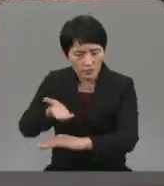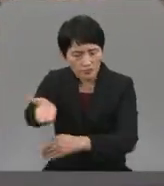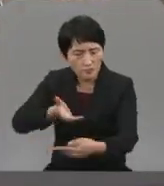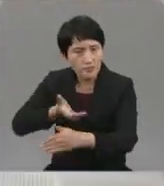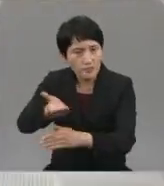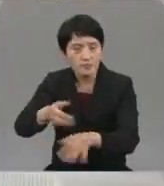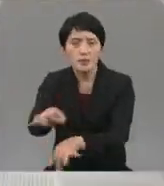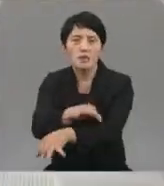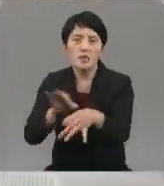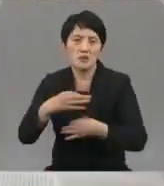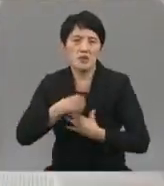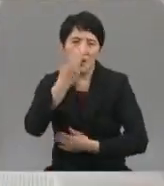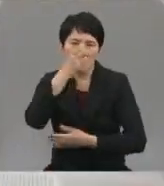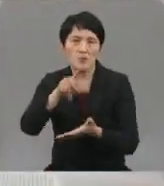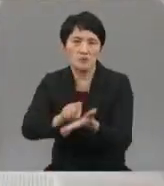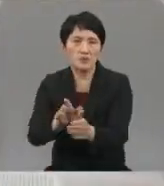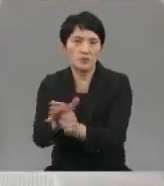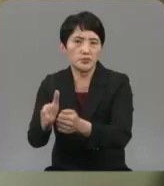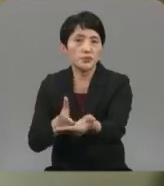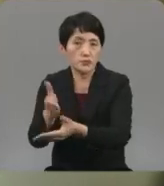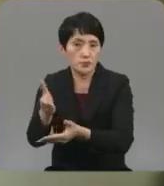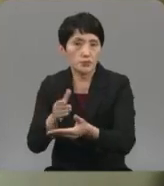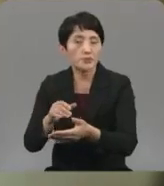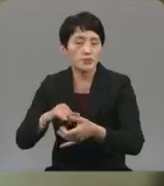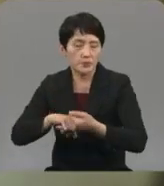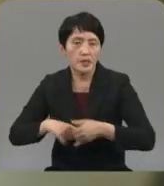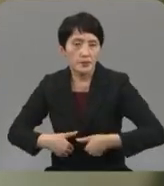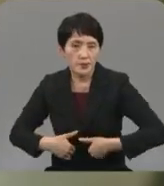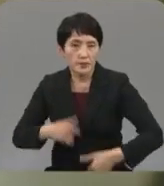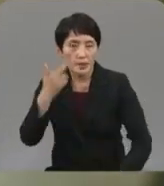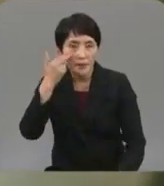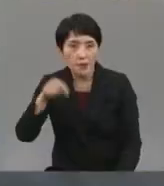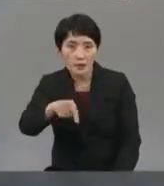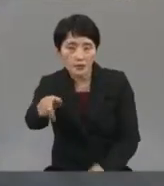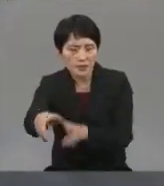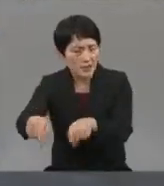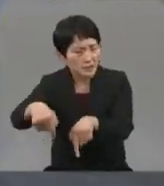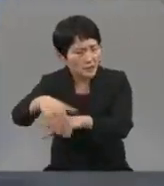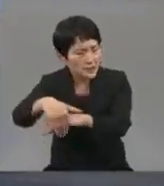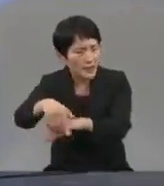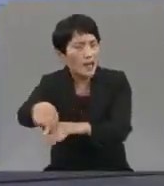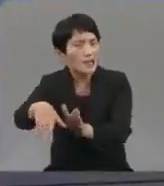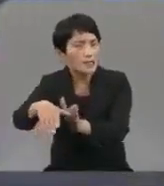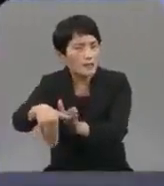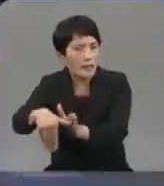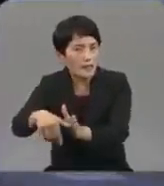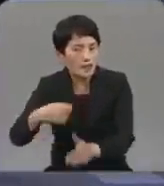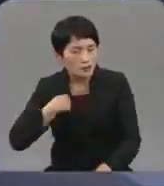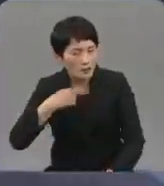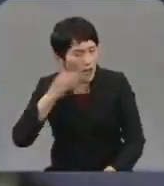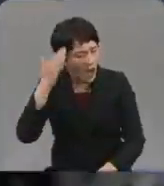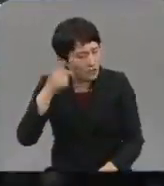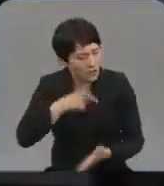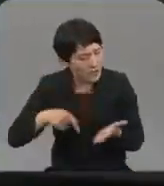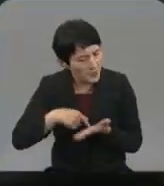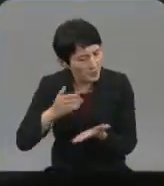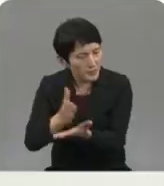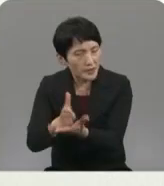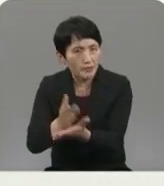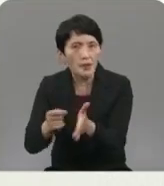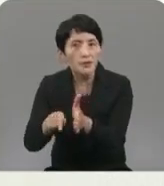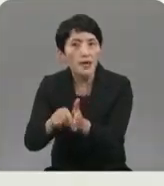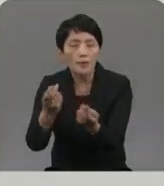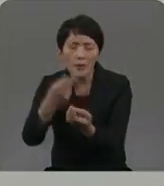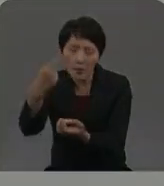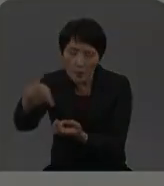Sicherheitsberater kimson ist seit Sonntag zu Besuch in den USA und mit der US-Seite konkrete Themen des Spitzen Treffens